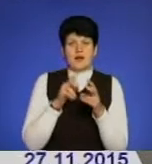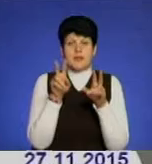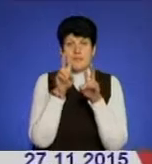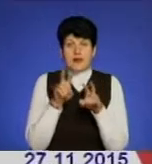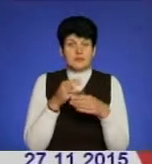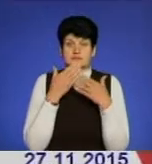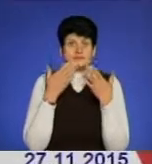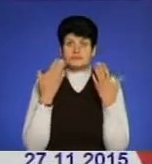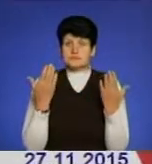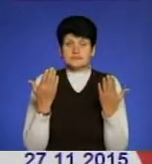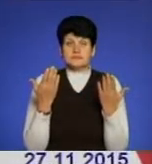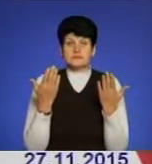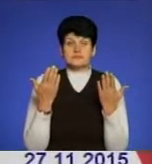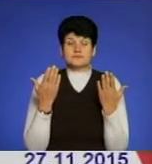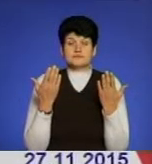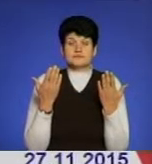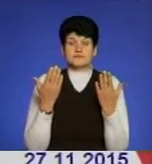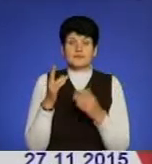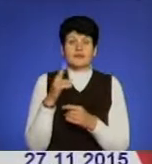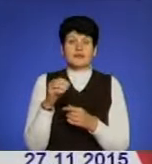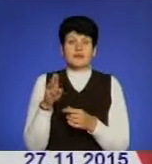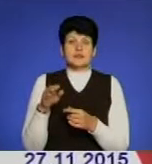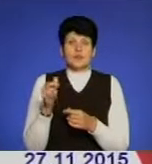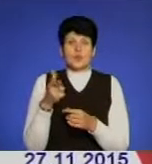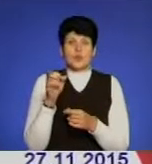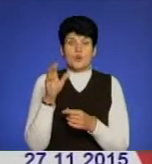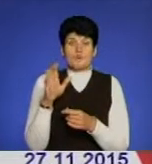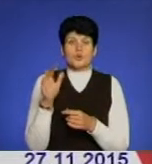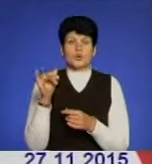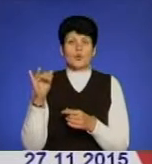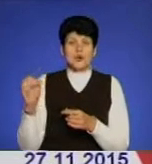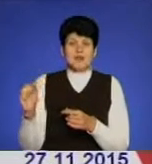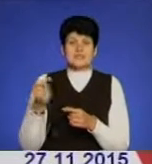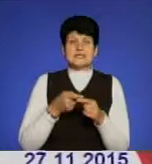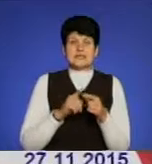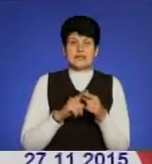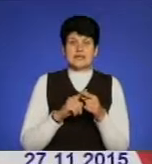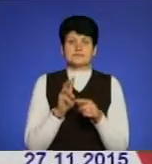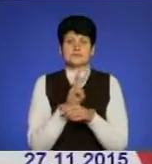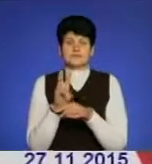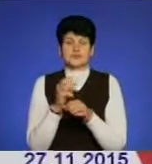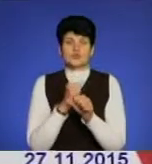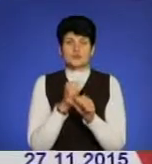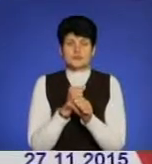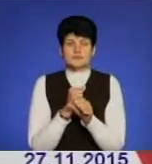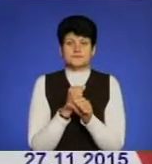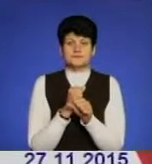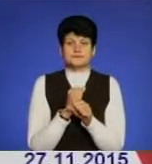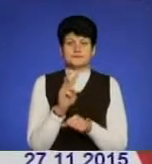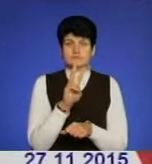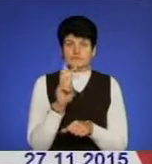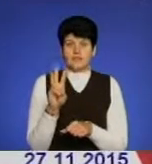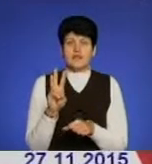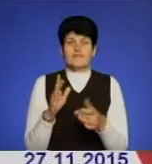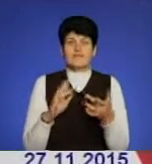немає. Edata.gov.ua. Це розроблено було Міністерством фінансів, цей портал, на якому міститься, ну не